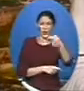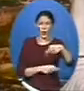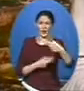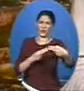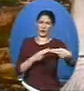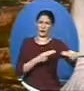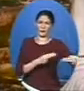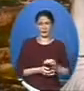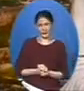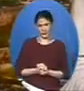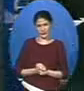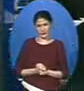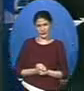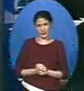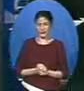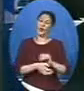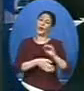השכנים. דוקטור סאבט אבו ראס,